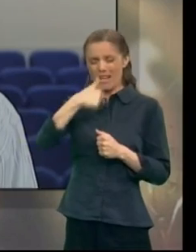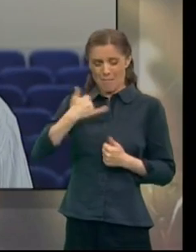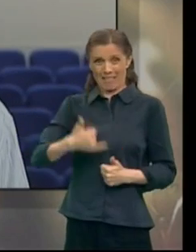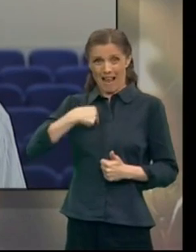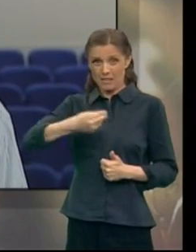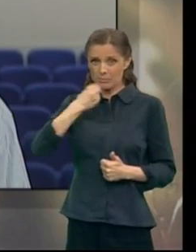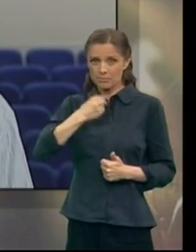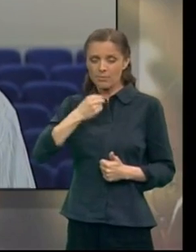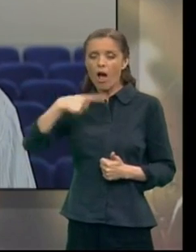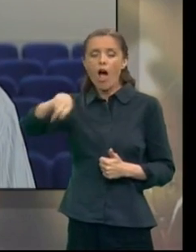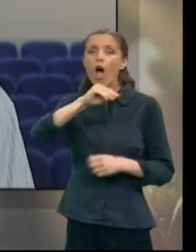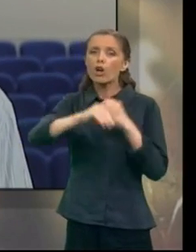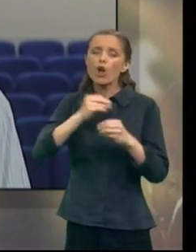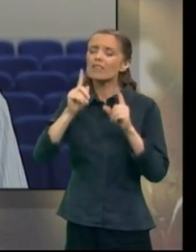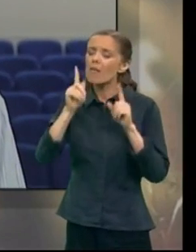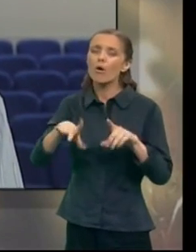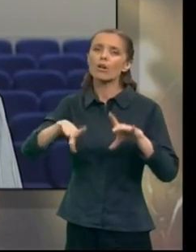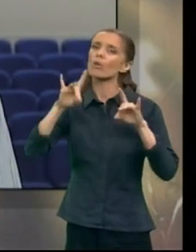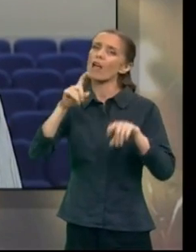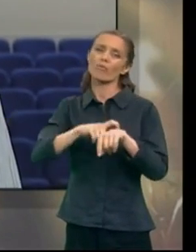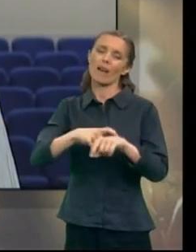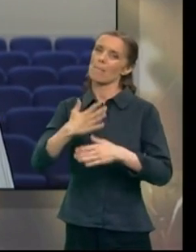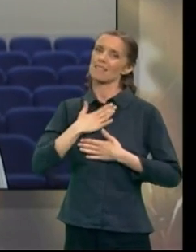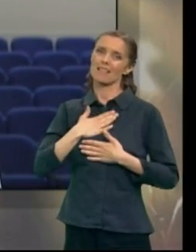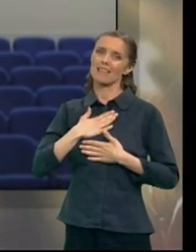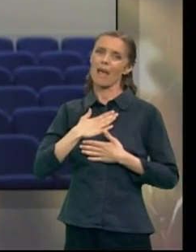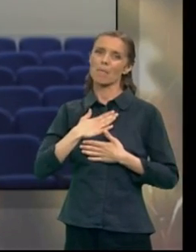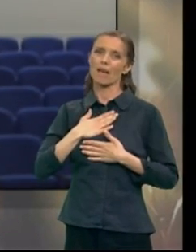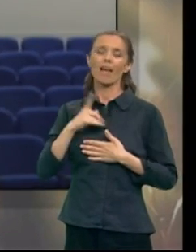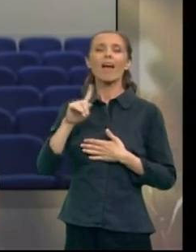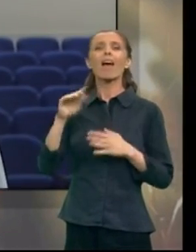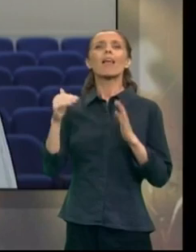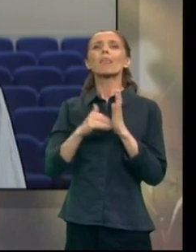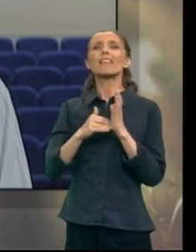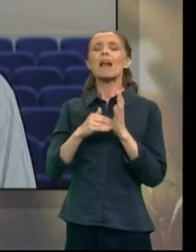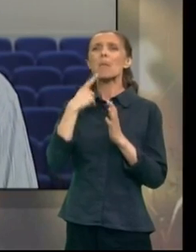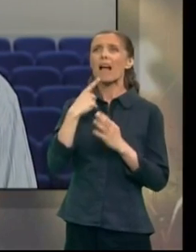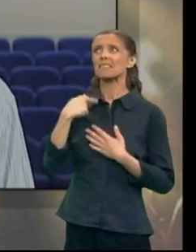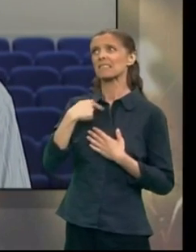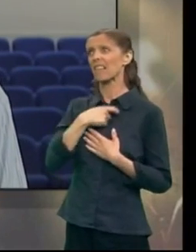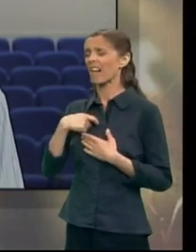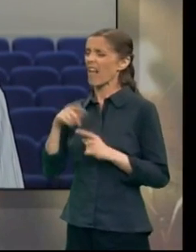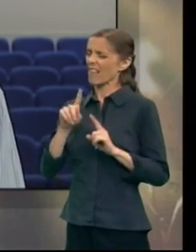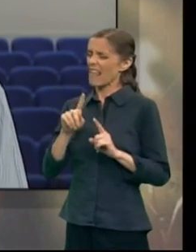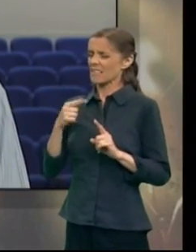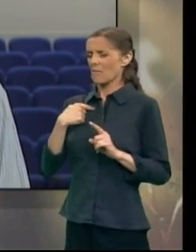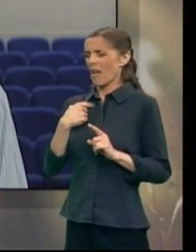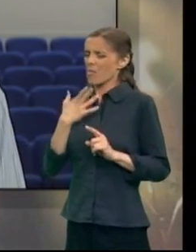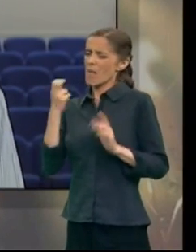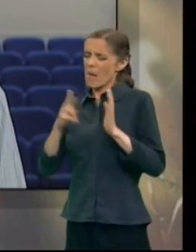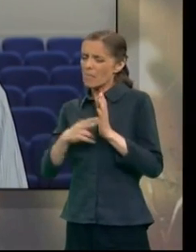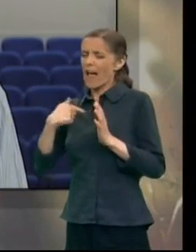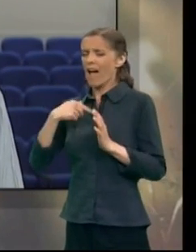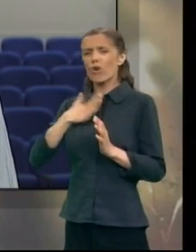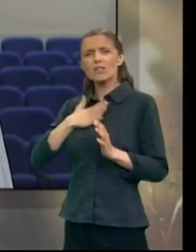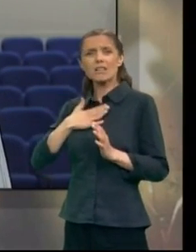za sebe i da ne treba doći u grižu savesti ili bilo šta tim povodom. Znači, jednostavno moraju da nađu malo